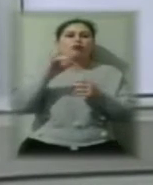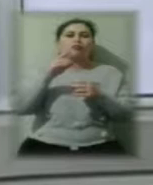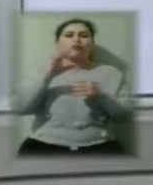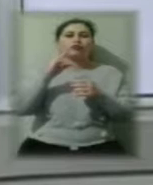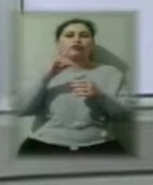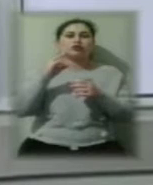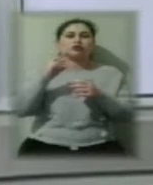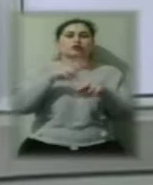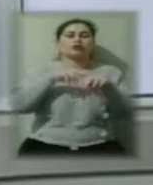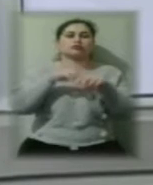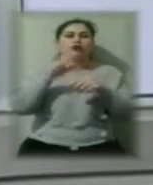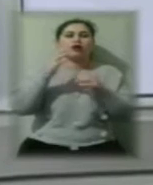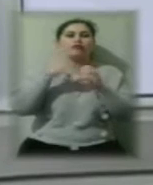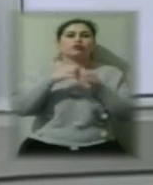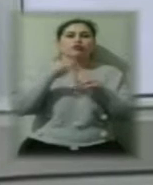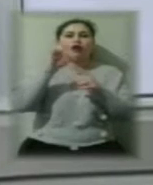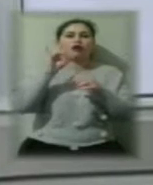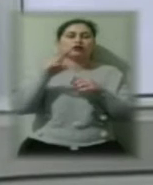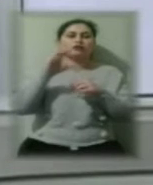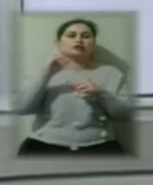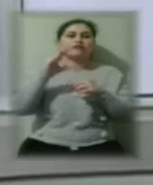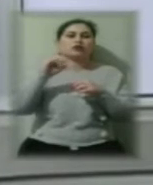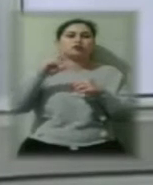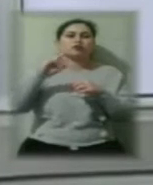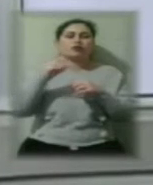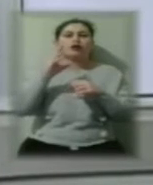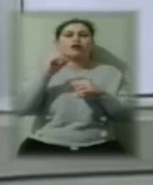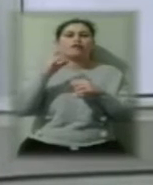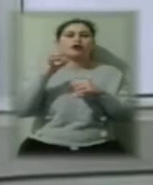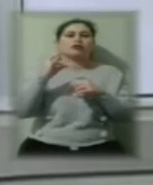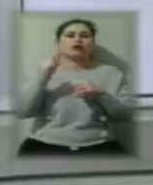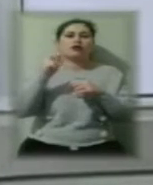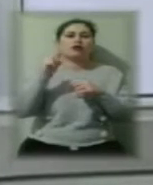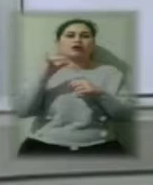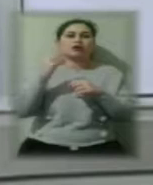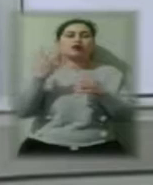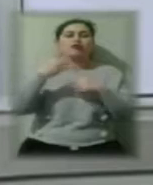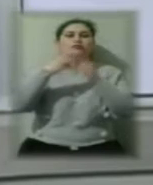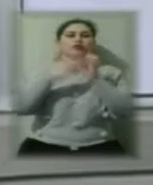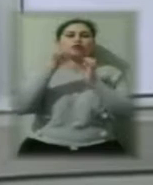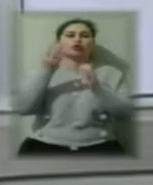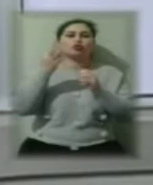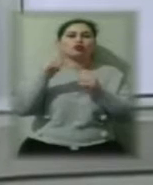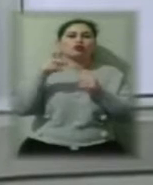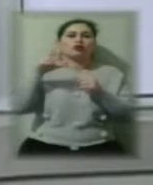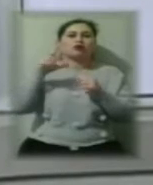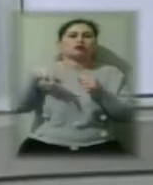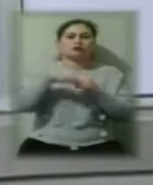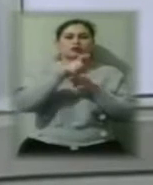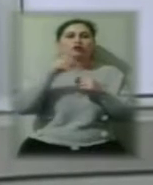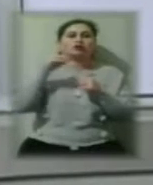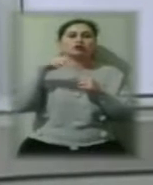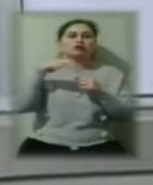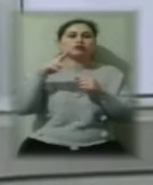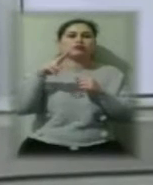Автономній Республіці Крим та місті Севастополі Євгена Калініна, який 18 червня на трасі Скадовська-Ховка скоїв ДТП, де